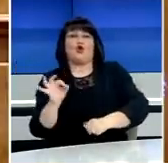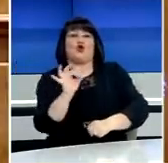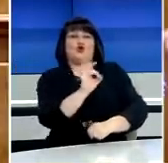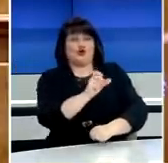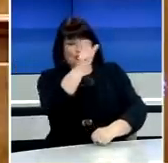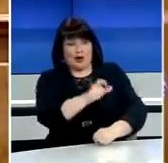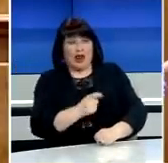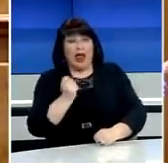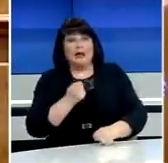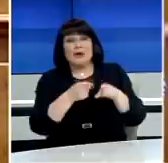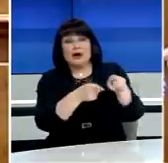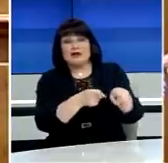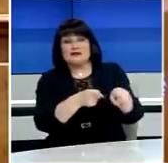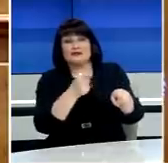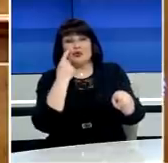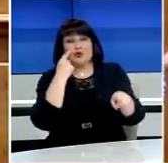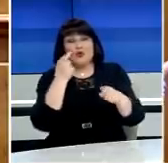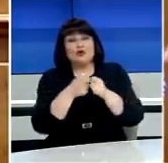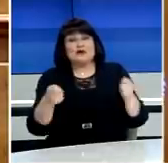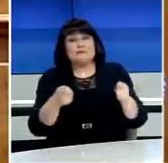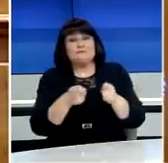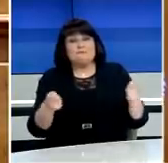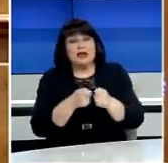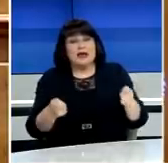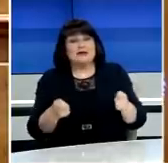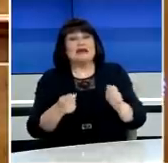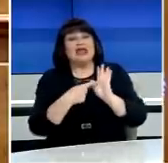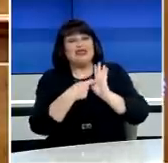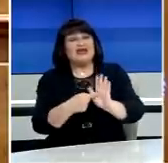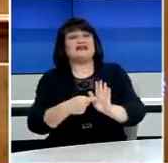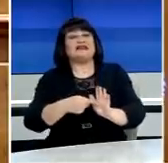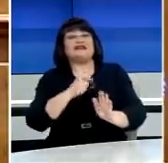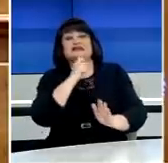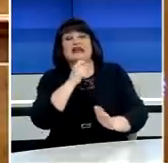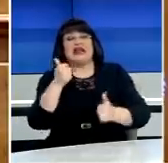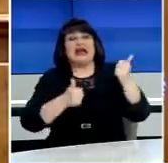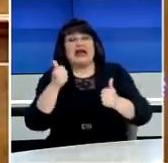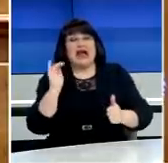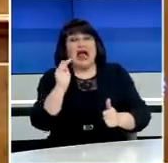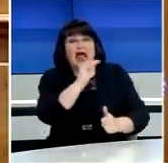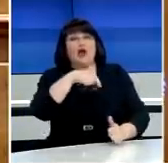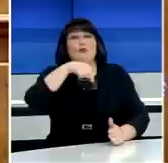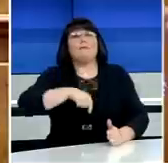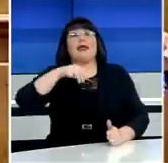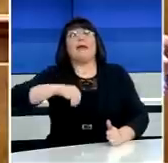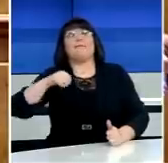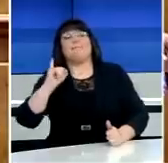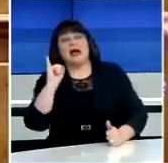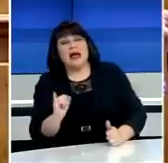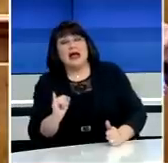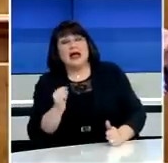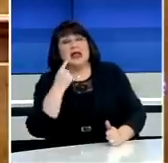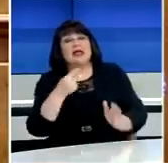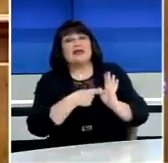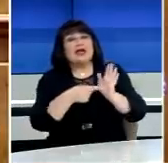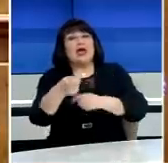το απερνοημένο διάβημα, θα δείτε και τις δημοσκοπήσεις και τους δείκτες και τους δείκτες PMI και τους δείκτες των αγορών, θα δείτε ποια